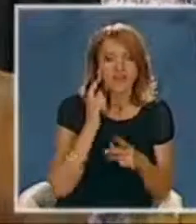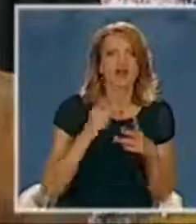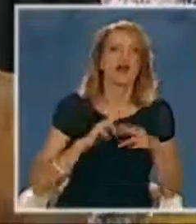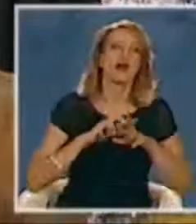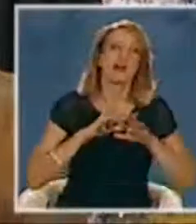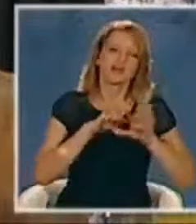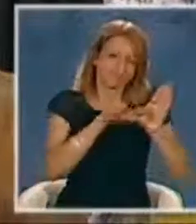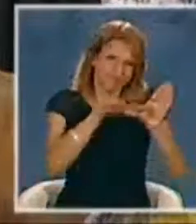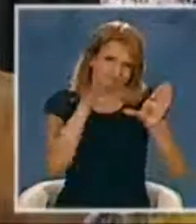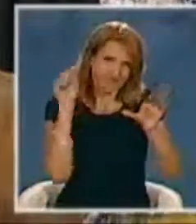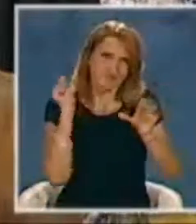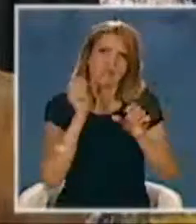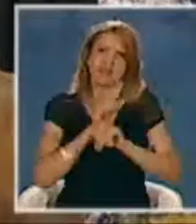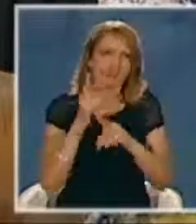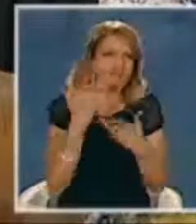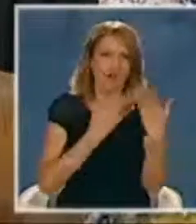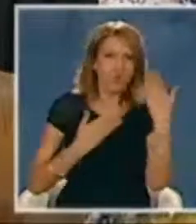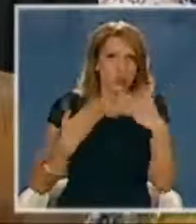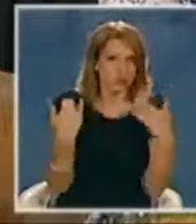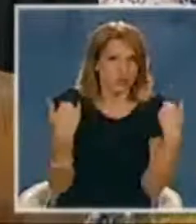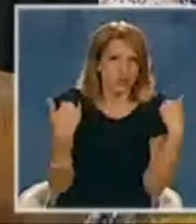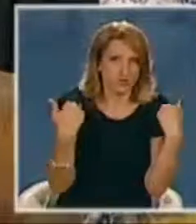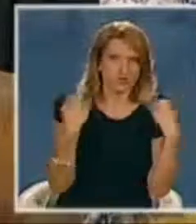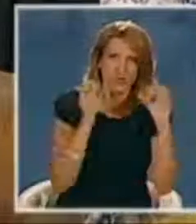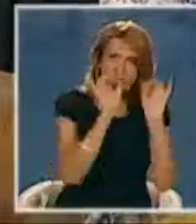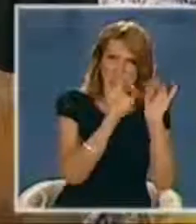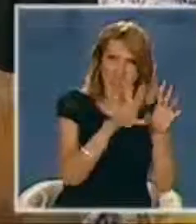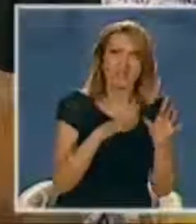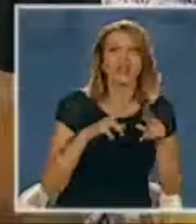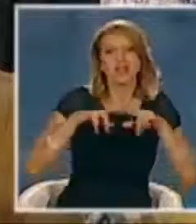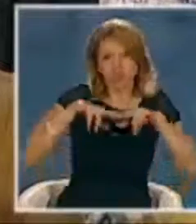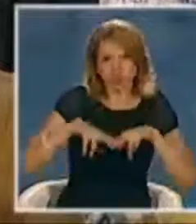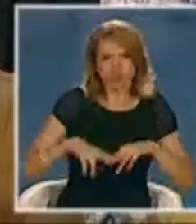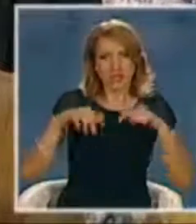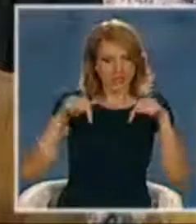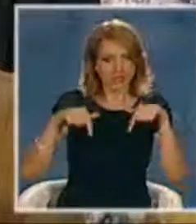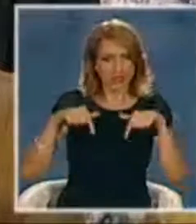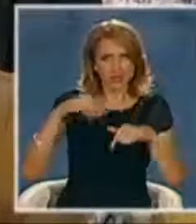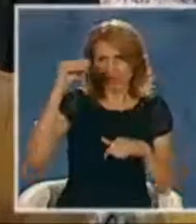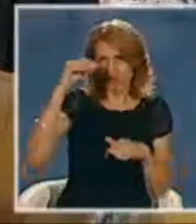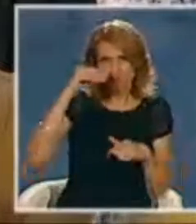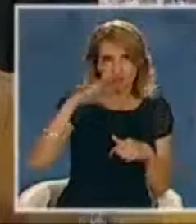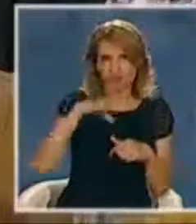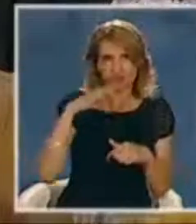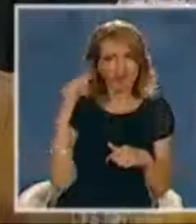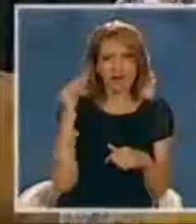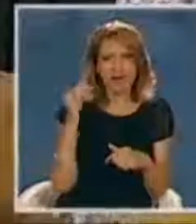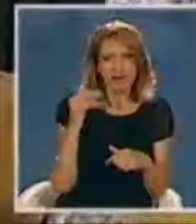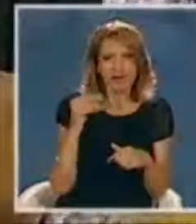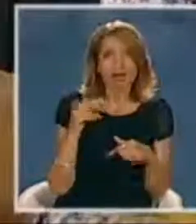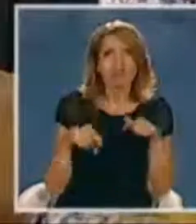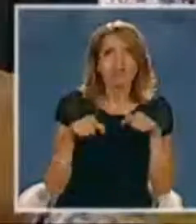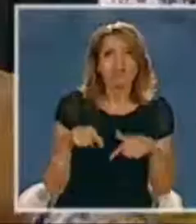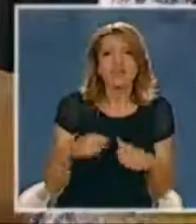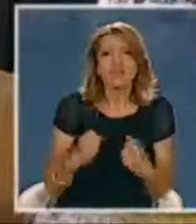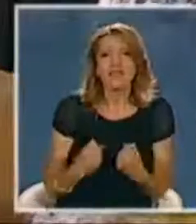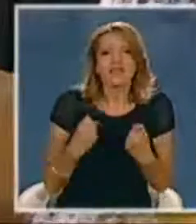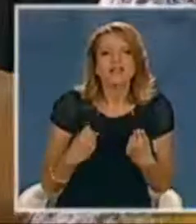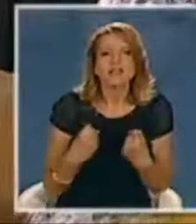остана тук в България и да правя това, което в момента правя. Това беше едно от най-силните